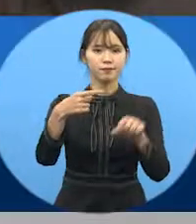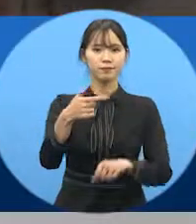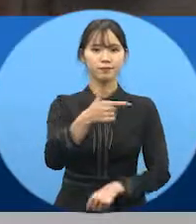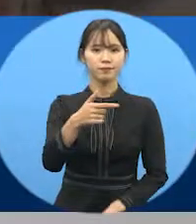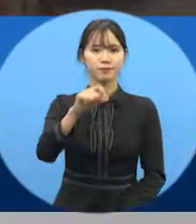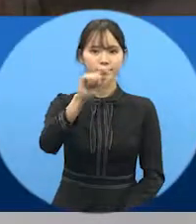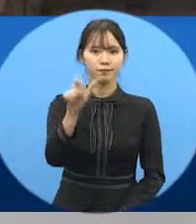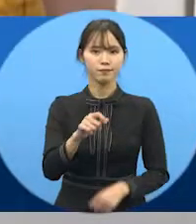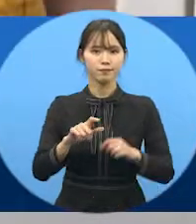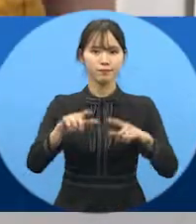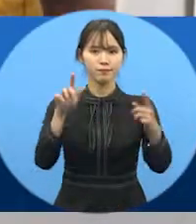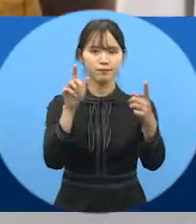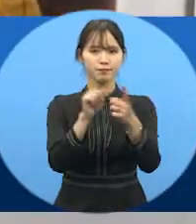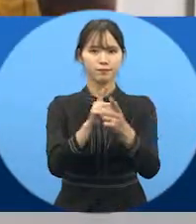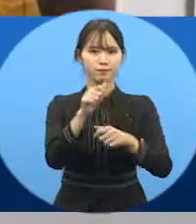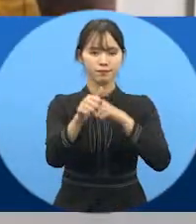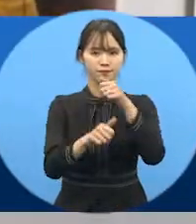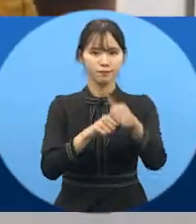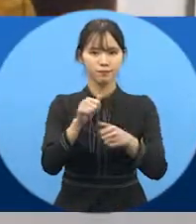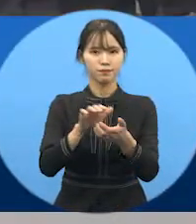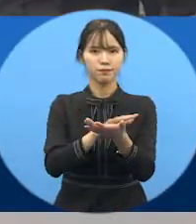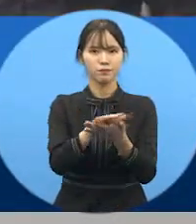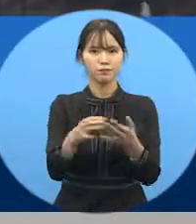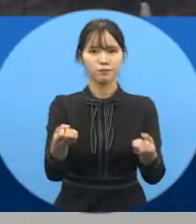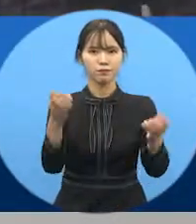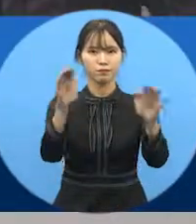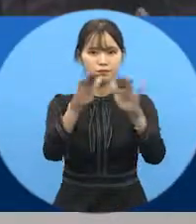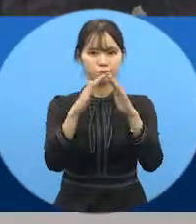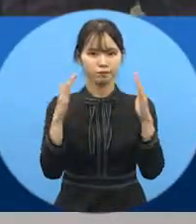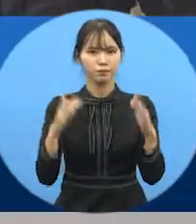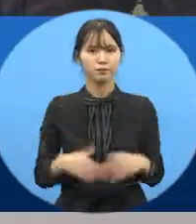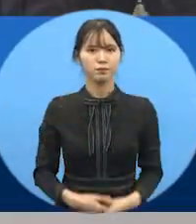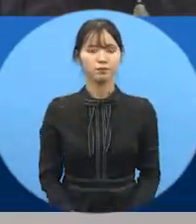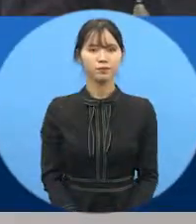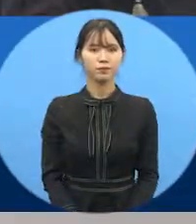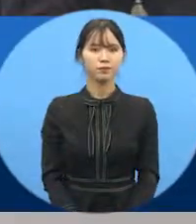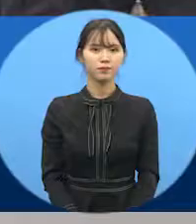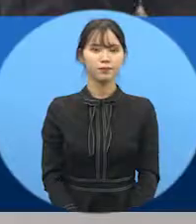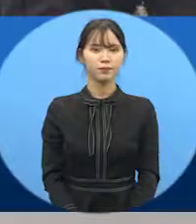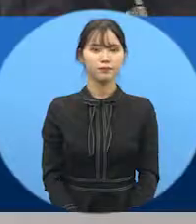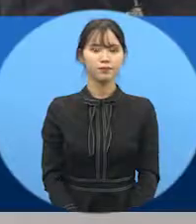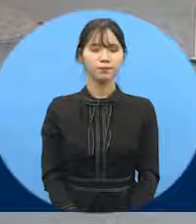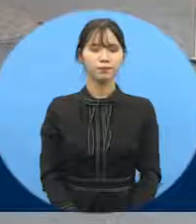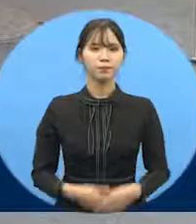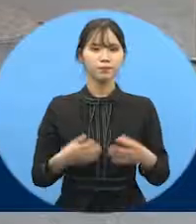동대문구는 기해 년 정월대보름을 맞아 민속놀이 한마당 을 개최했습니다